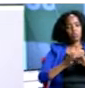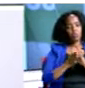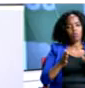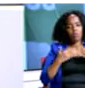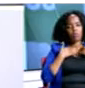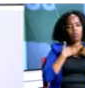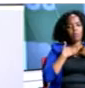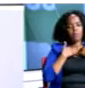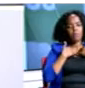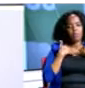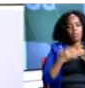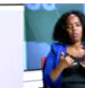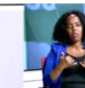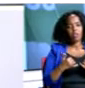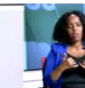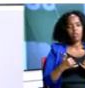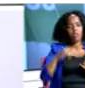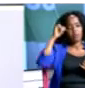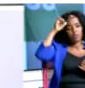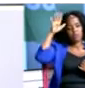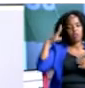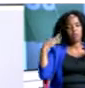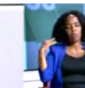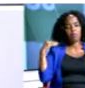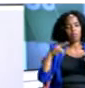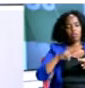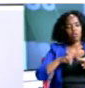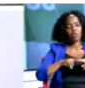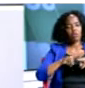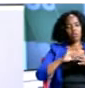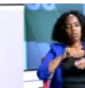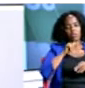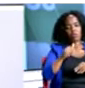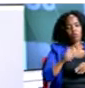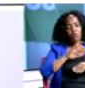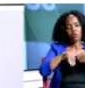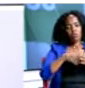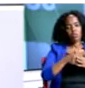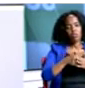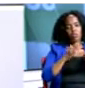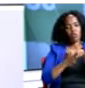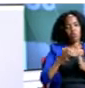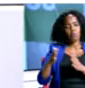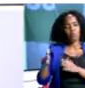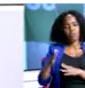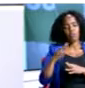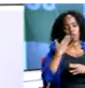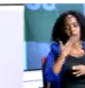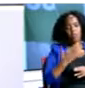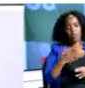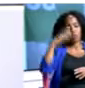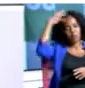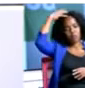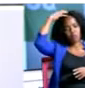jira. Egaa nama tokko qofa jennee kan abdannee teenyu miti jechuudha. Kanaaf hundi keenyuyyuu qophii gaariidhaan uummannis